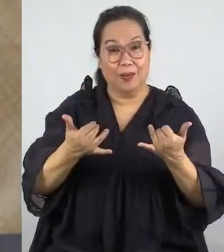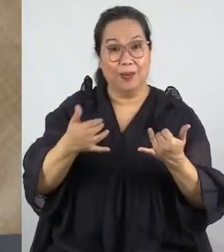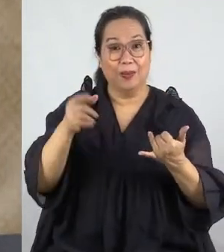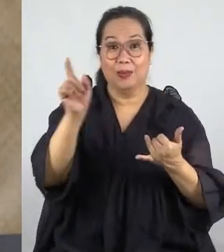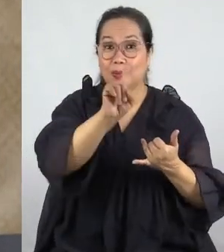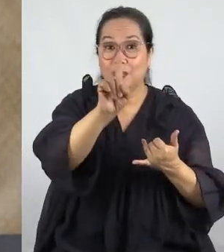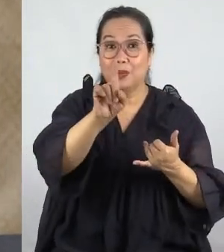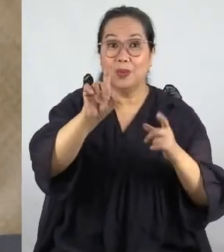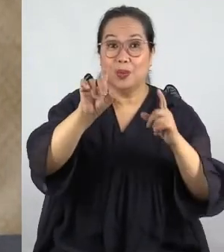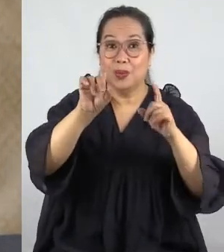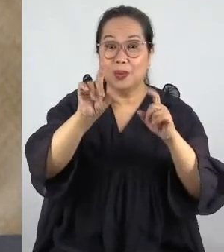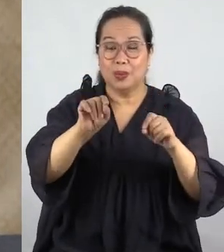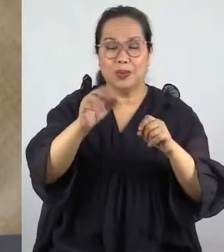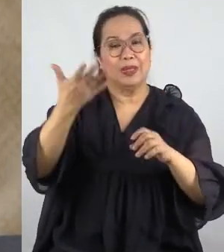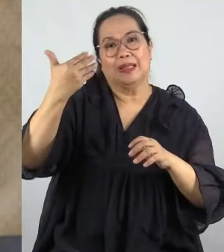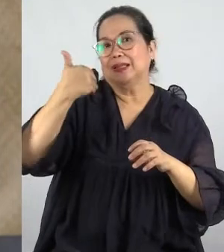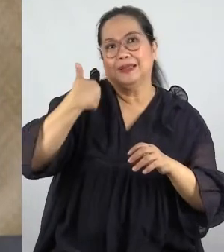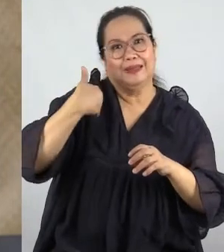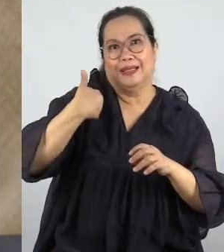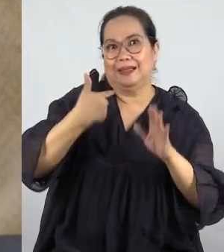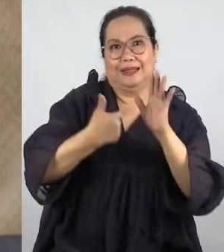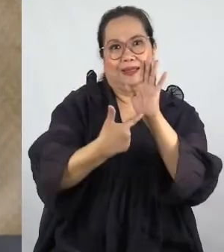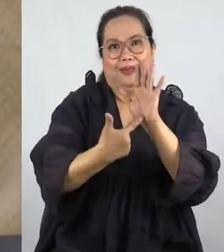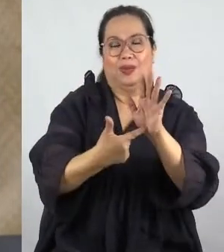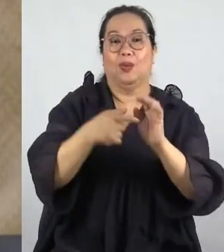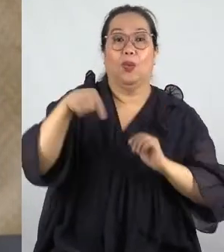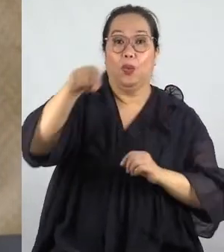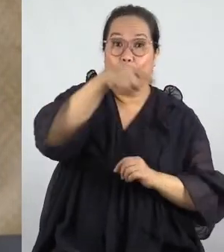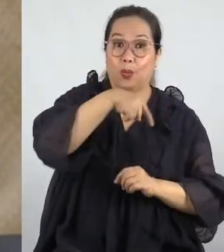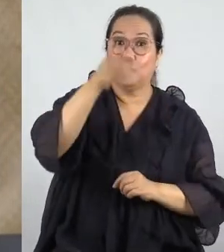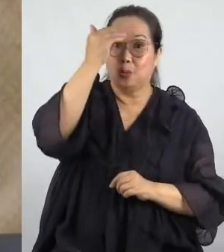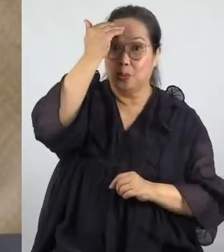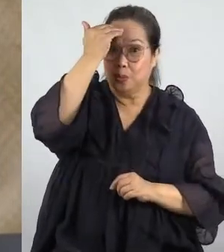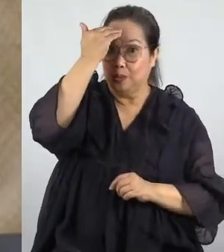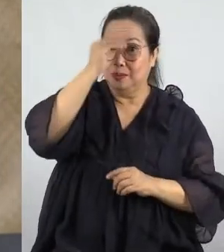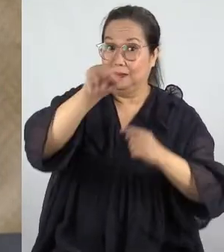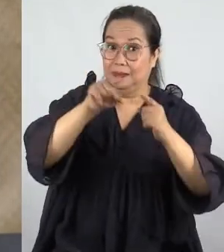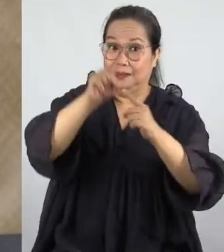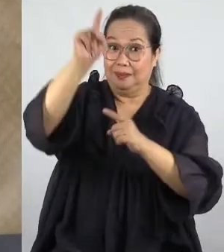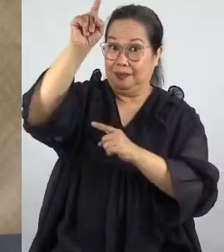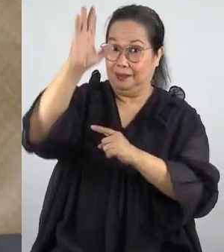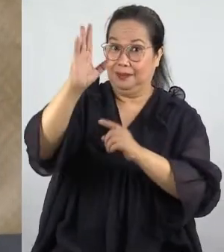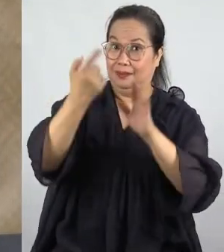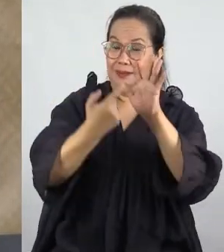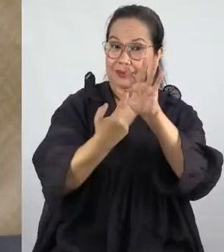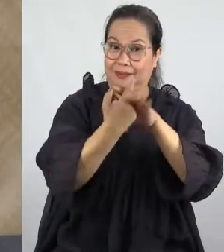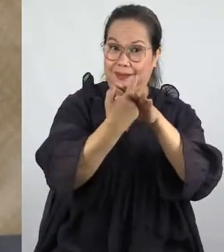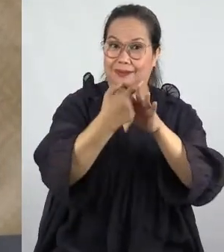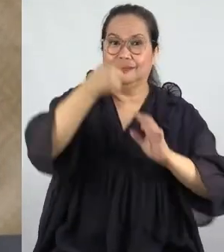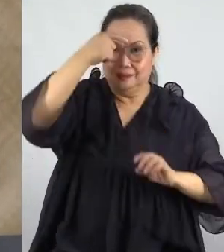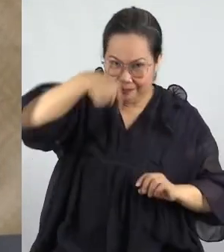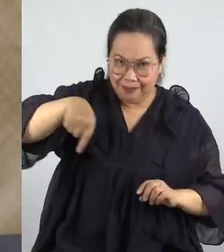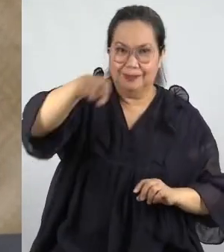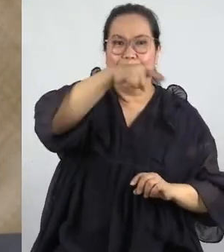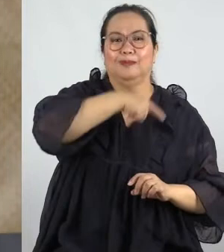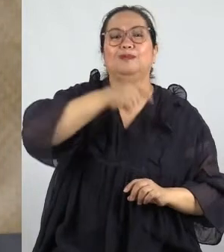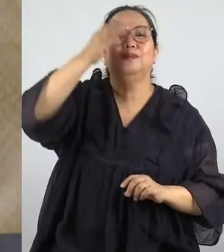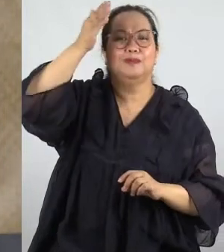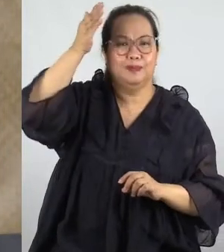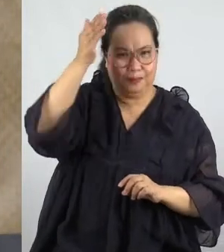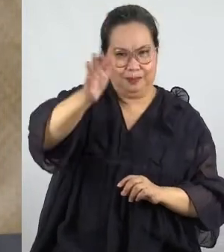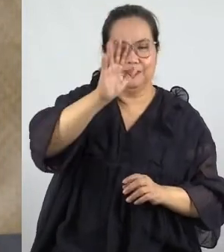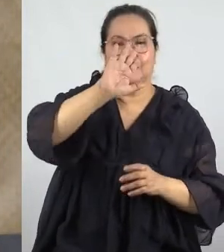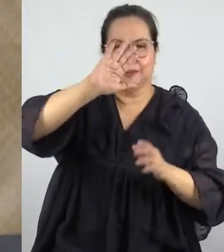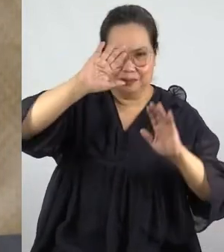we will be has not yet appeared, but we know that when He appears, we shall